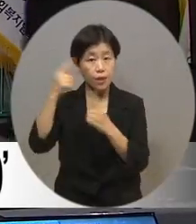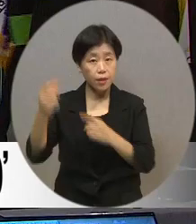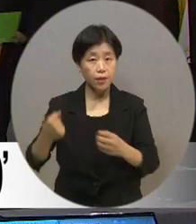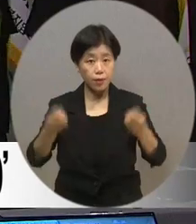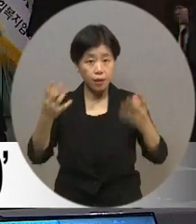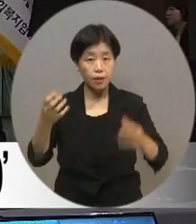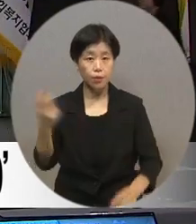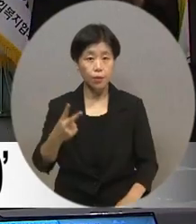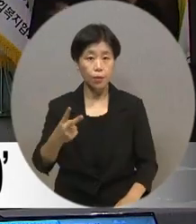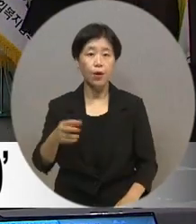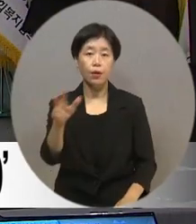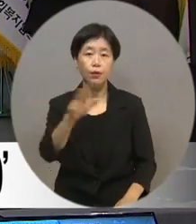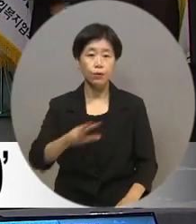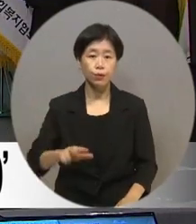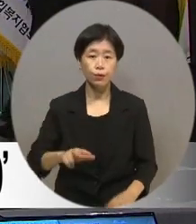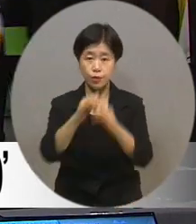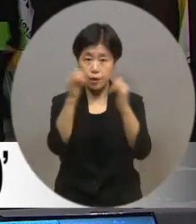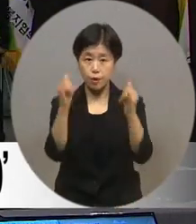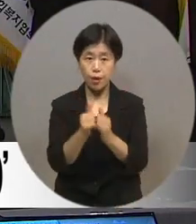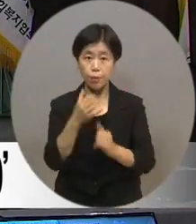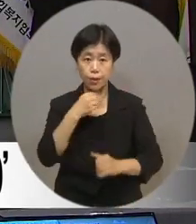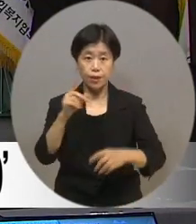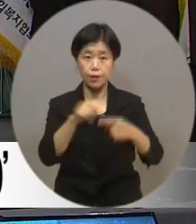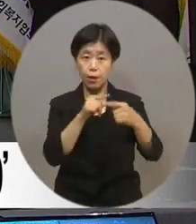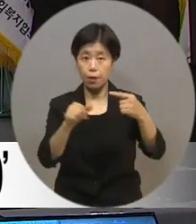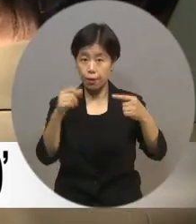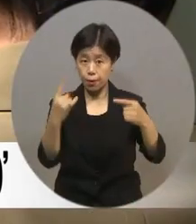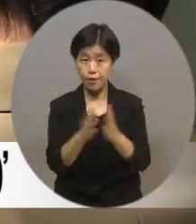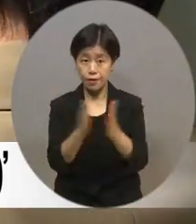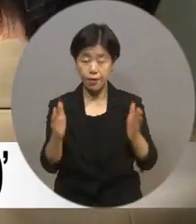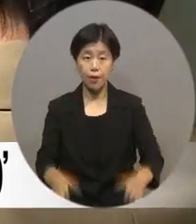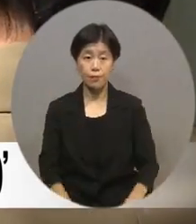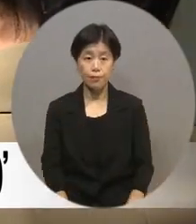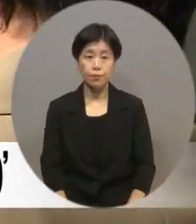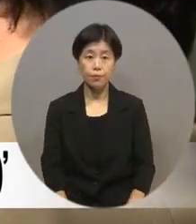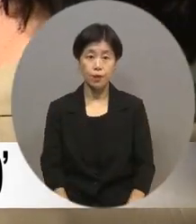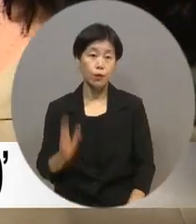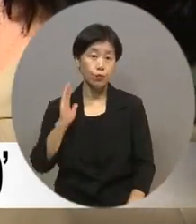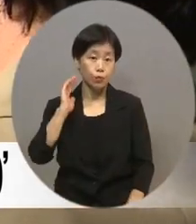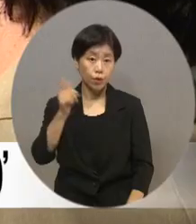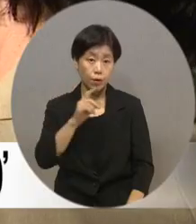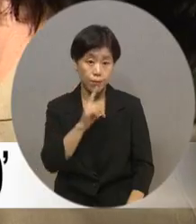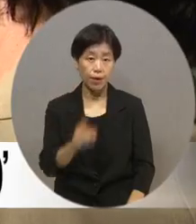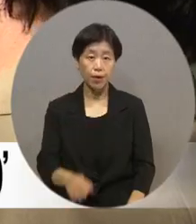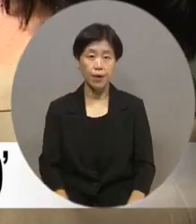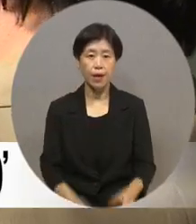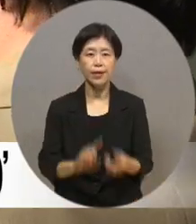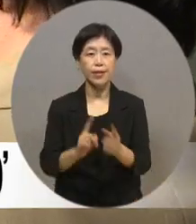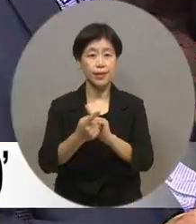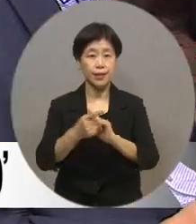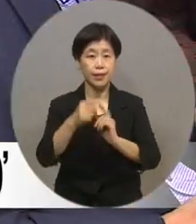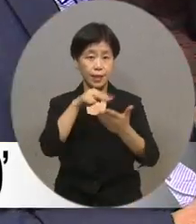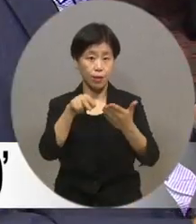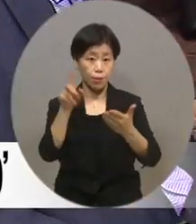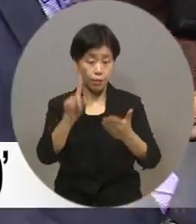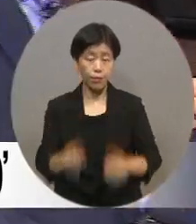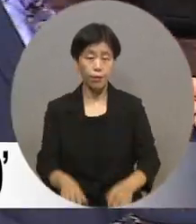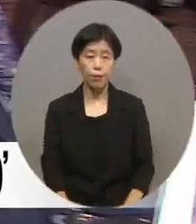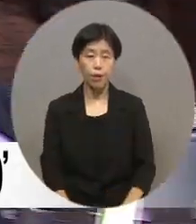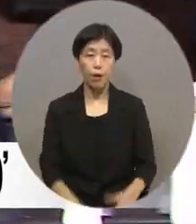제35회 전국사회복지대회를 열었습니다. 윤석열 대통령은 조규홍 보건복지부 장관이 대독한 기념사를